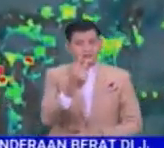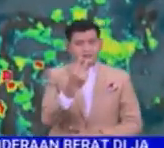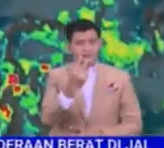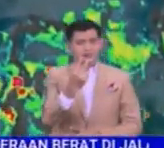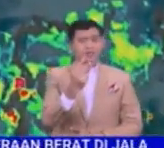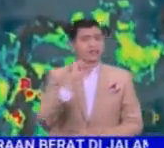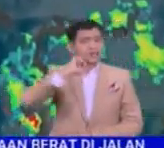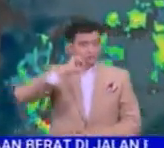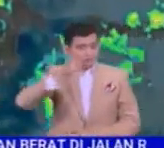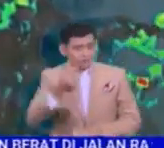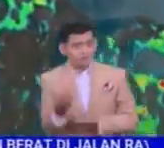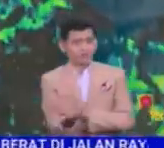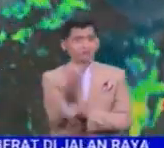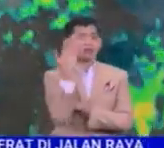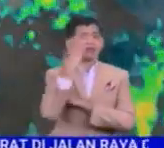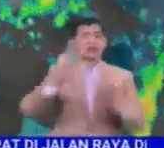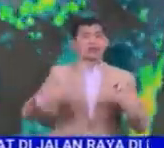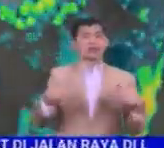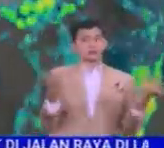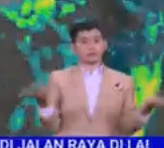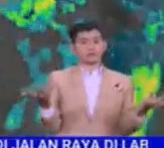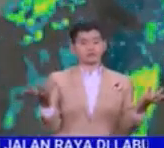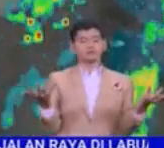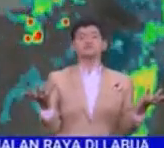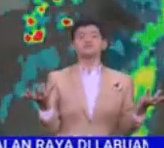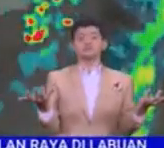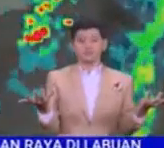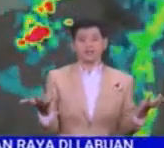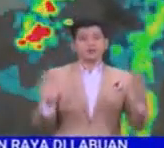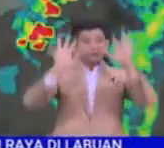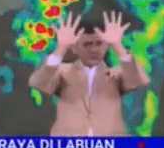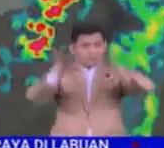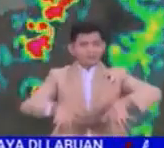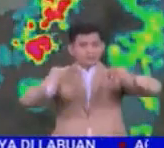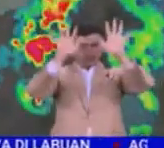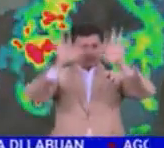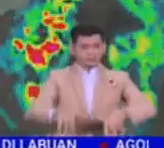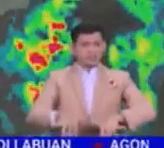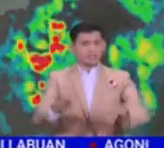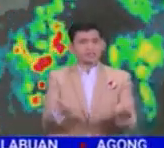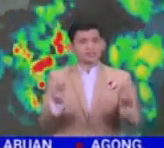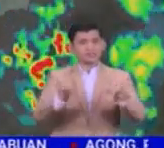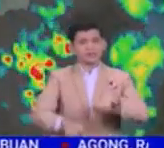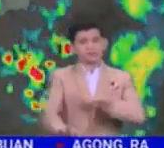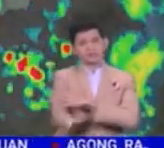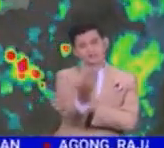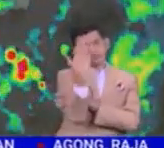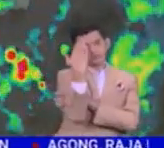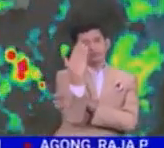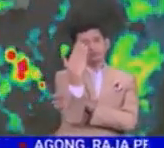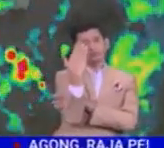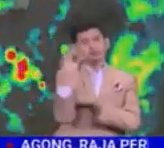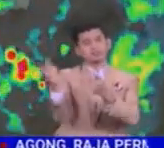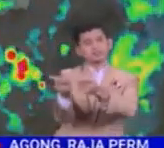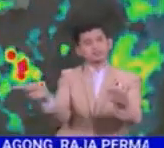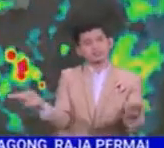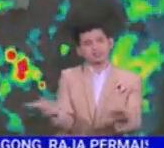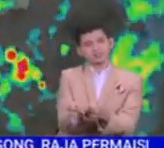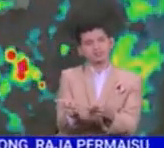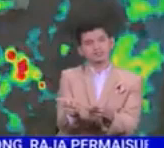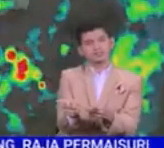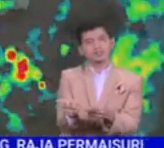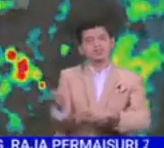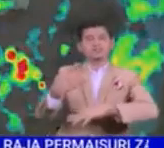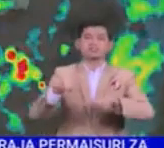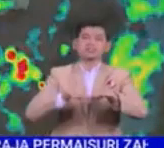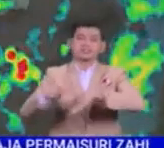untuk keesokan paginya pula. Dijangkakan hujan lebat akan berlaku pada awal pagi melibatkan kawasan-kawasan di sekitar